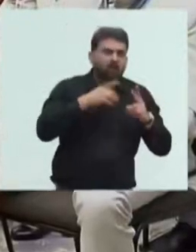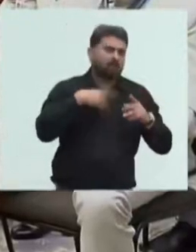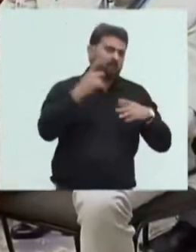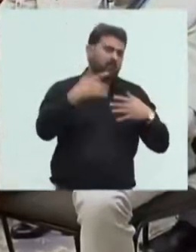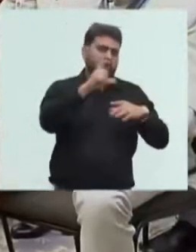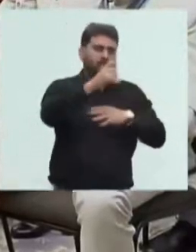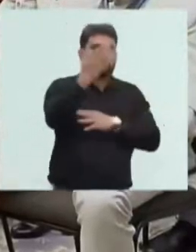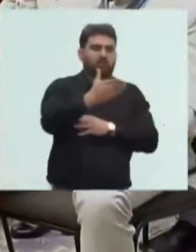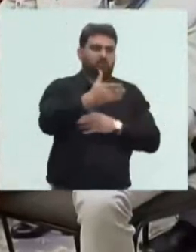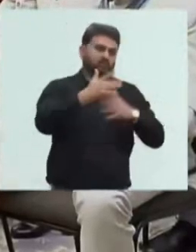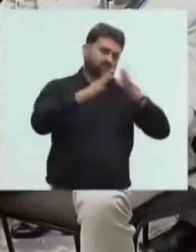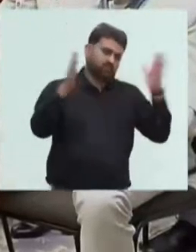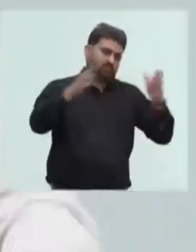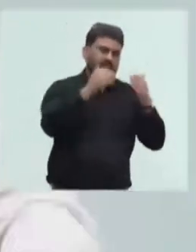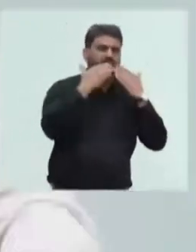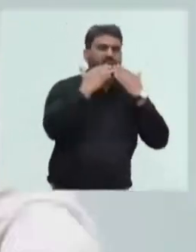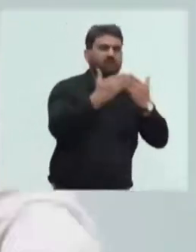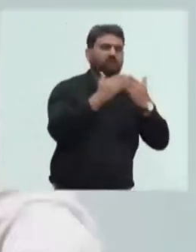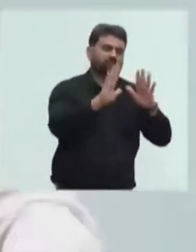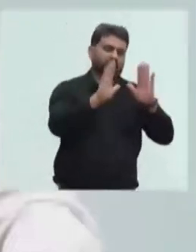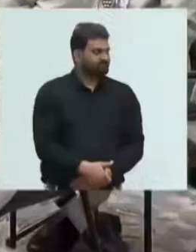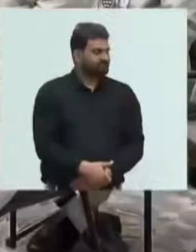मेरी तरफ से आपको बहुत शुभकामनाएं बहुत-बहुत धन्यवाद